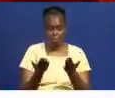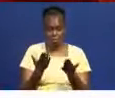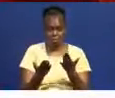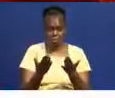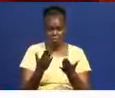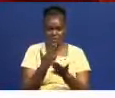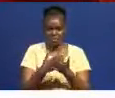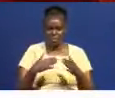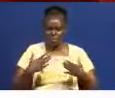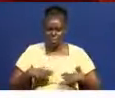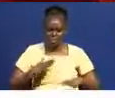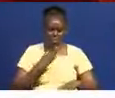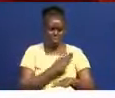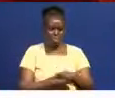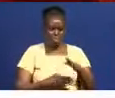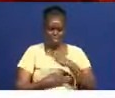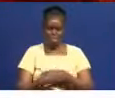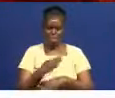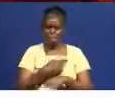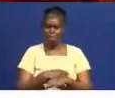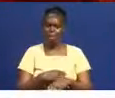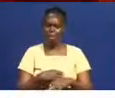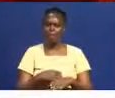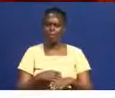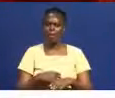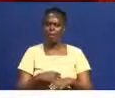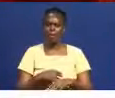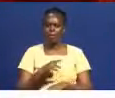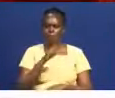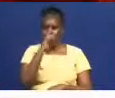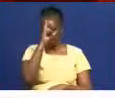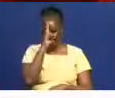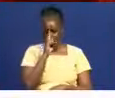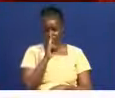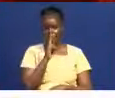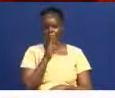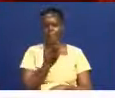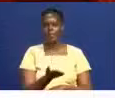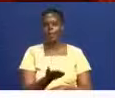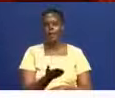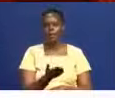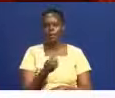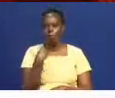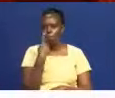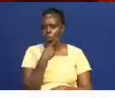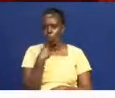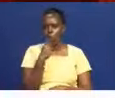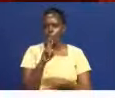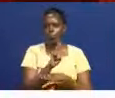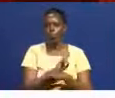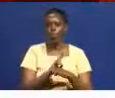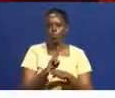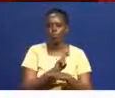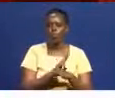ambao wameumia, tunasema kwamba wale mapolisi ambao walitumia